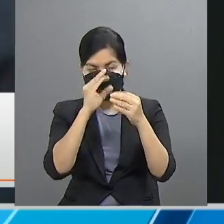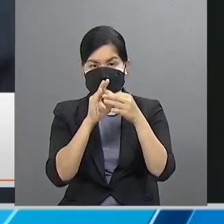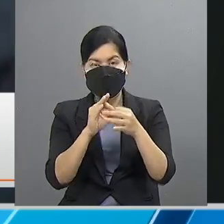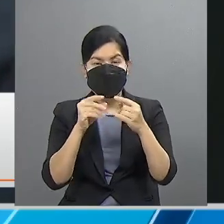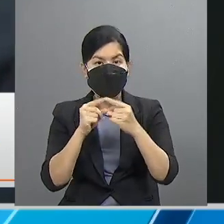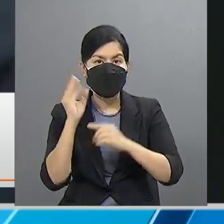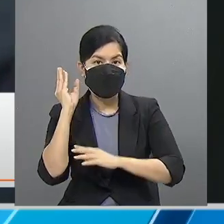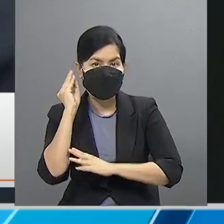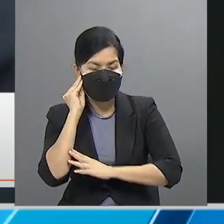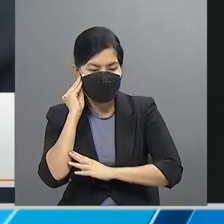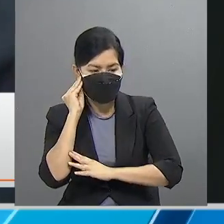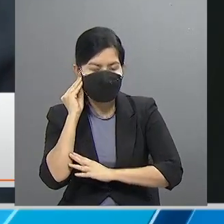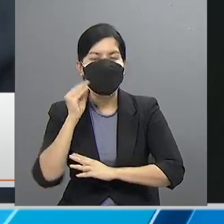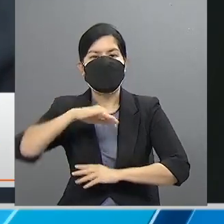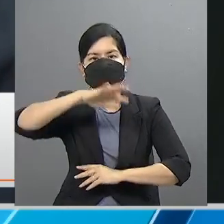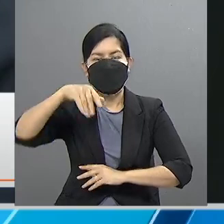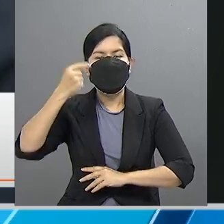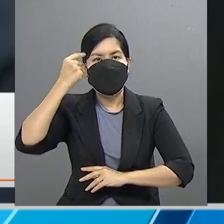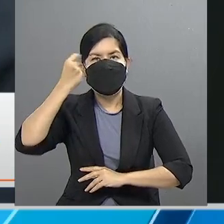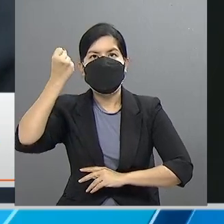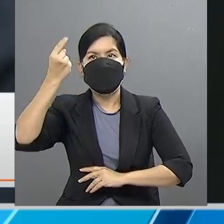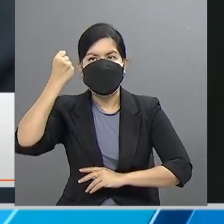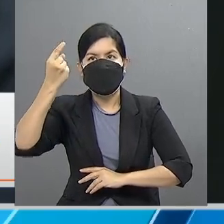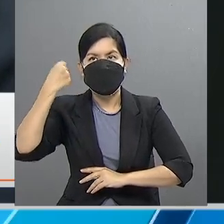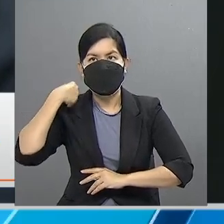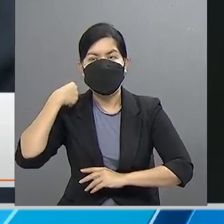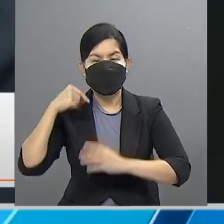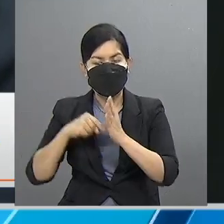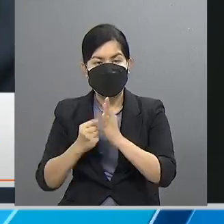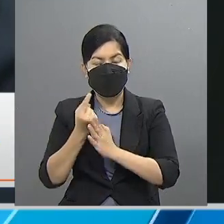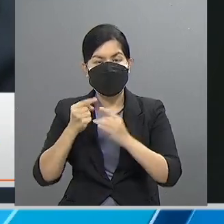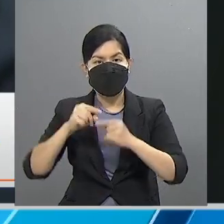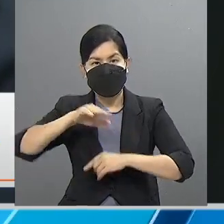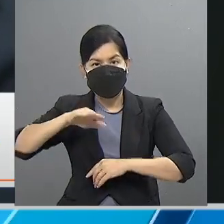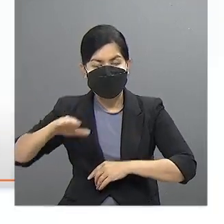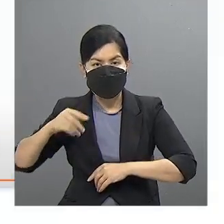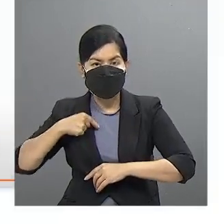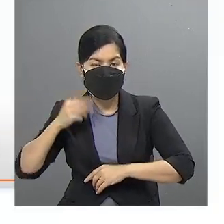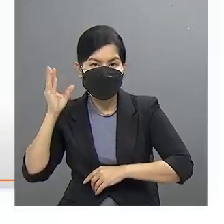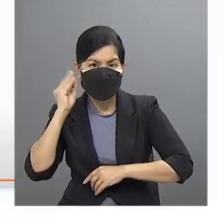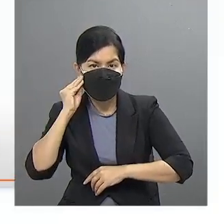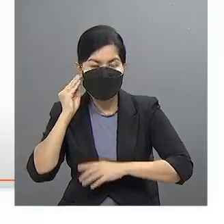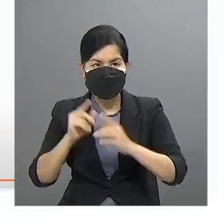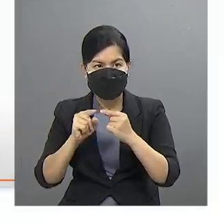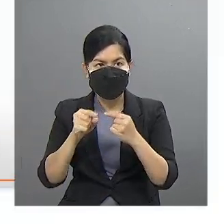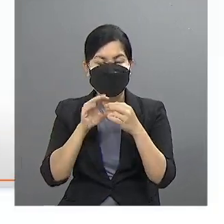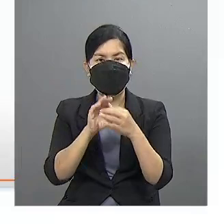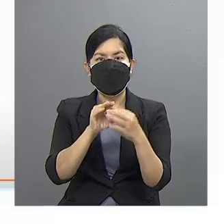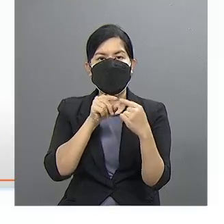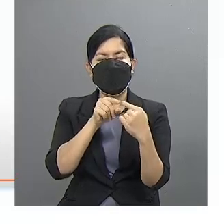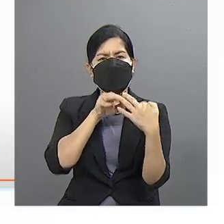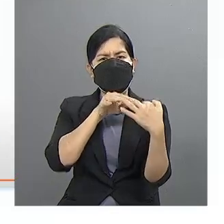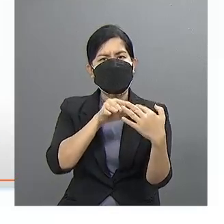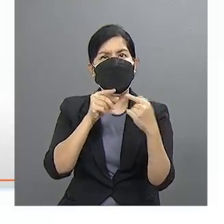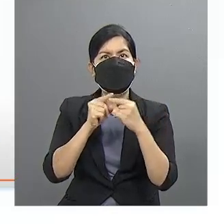แหละว่าเหมือนกับเราจะฟังอยู่แล้วตั้งแต่เด็กนะฮะแต่จริงๆแล้วอ่ะส่วนใหญ่คนเราอ่ะการสื่อสารนะเราจะแค่ได้ยินอย่างเดียวนะครับคือเราจะไม่